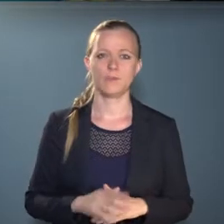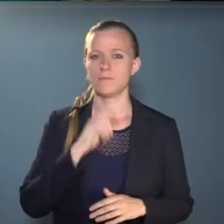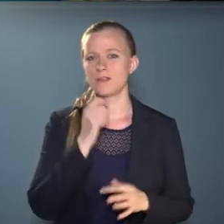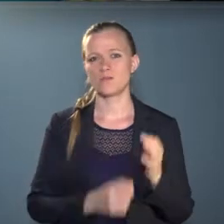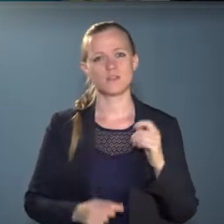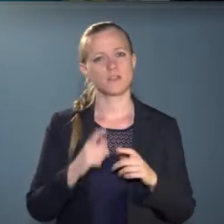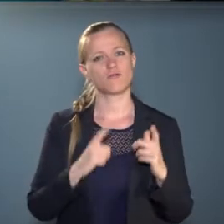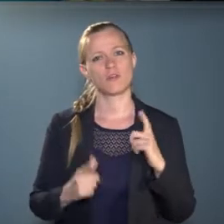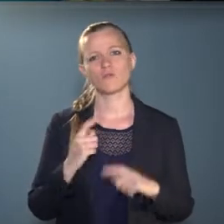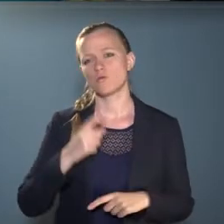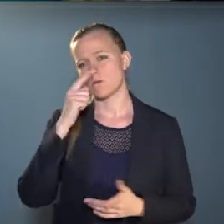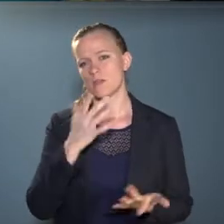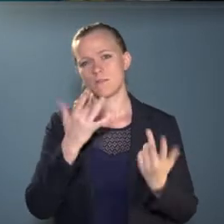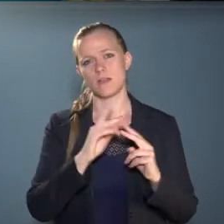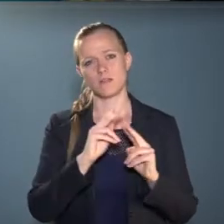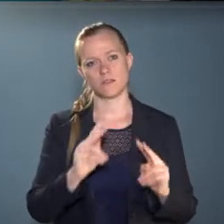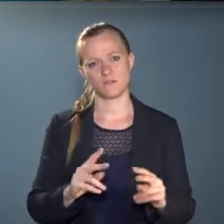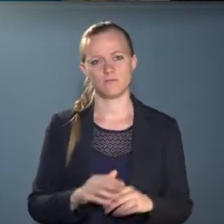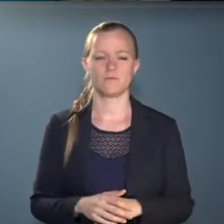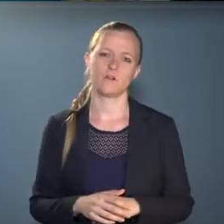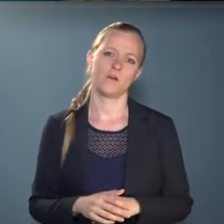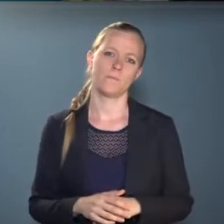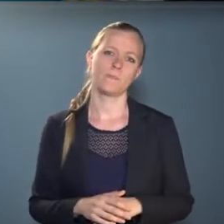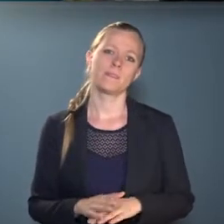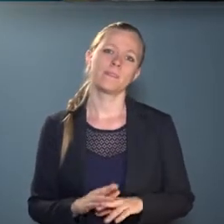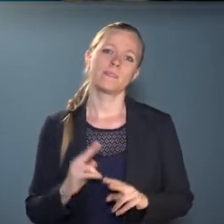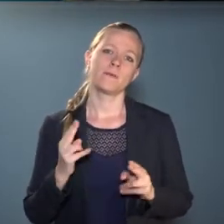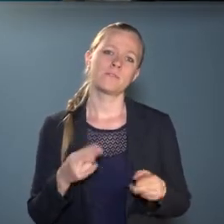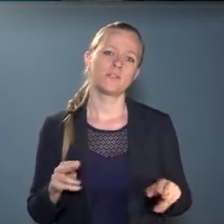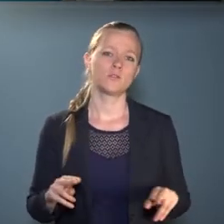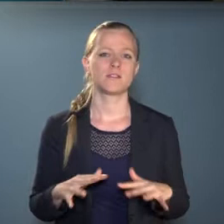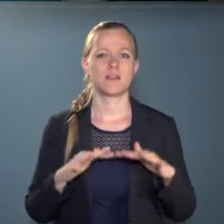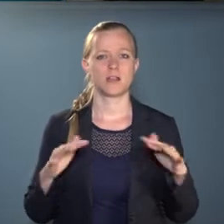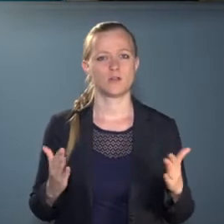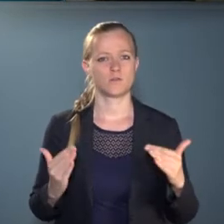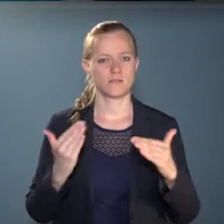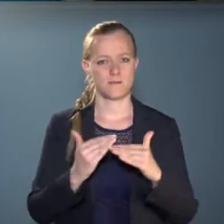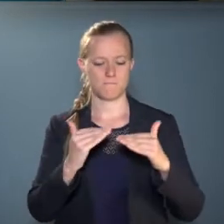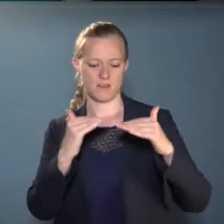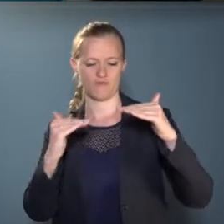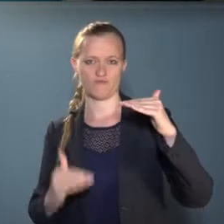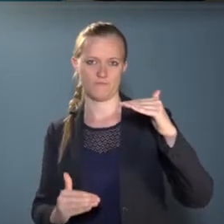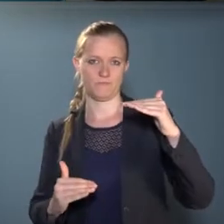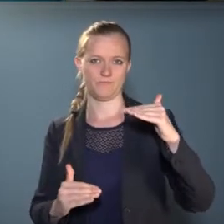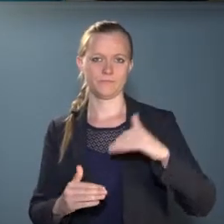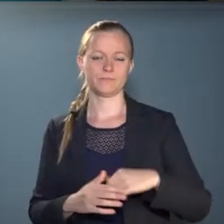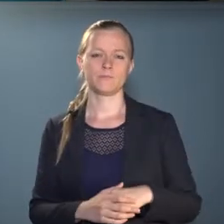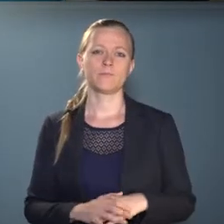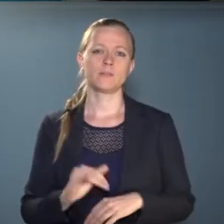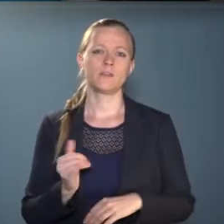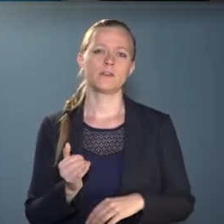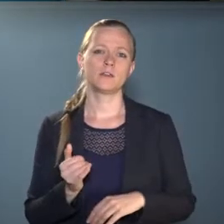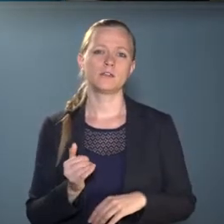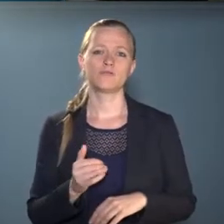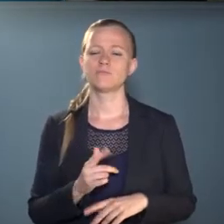egy kicsit rosszabb helyzetben van a nemzetközi átlagnál, és